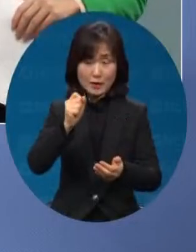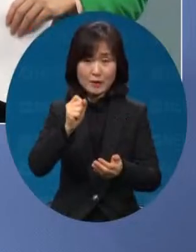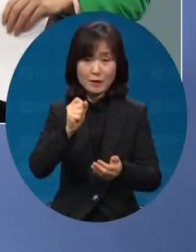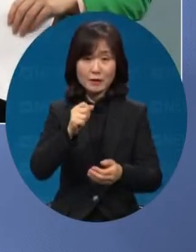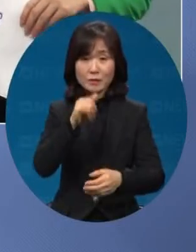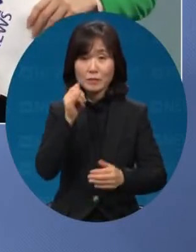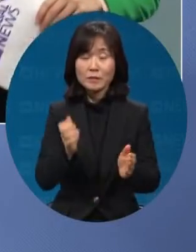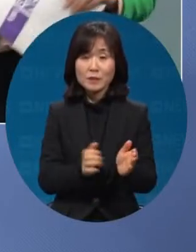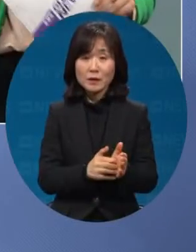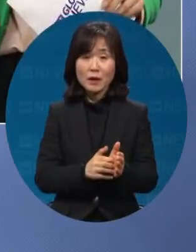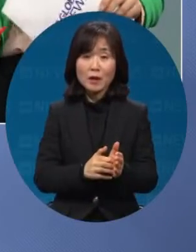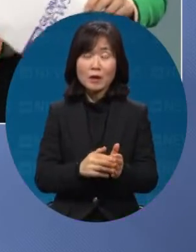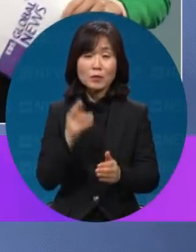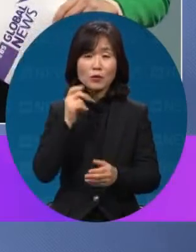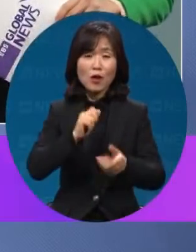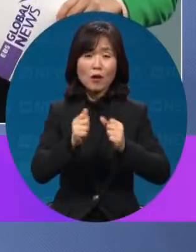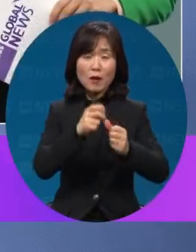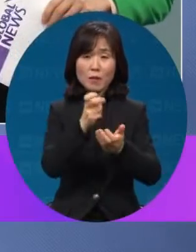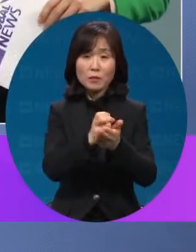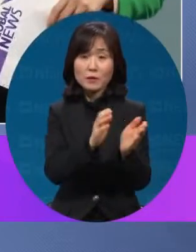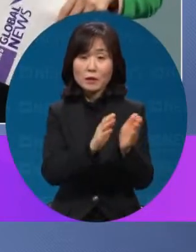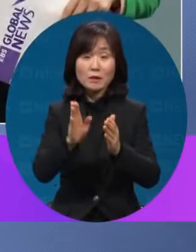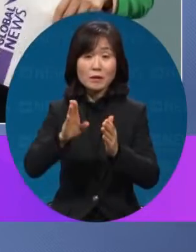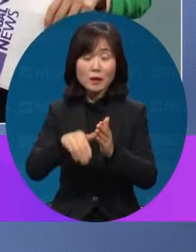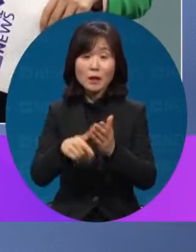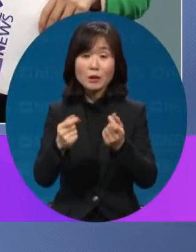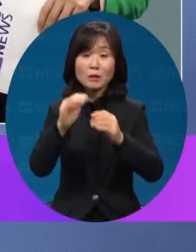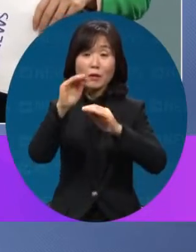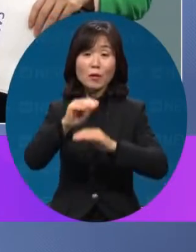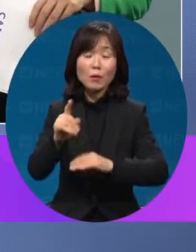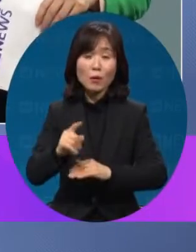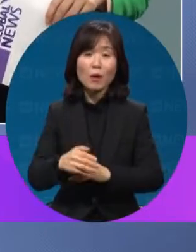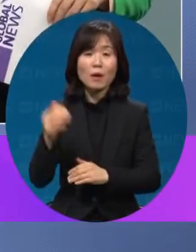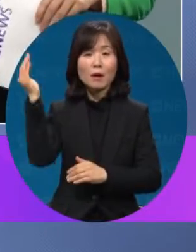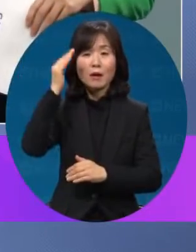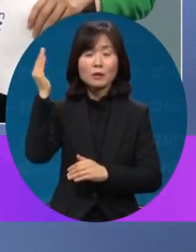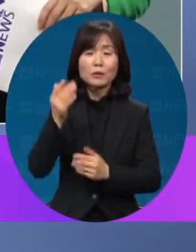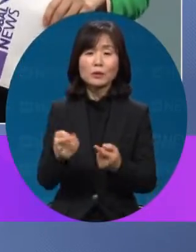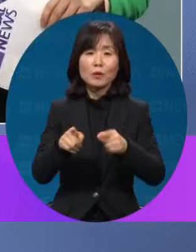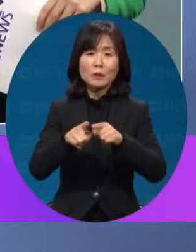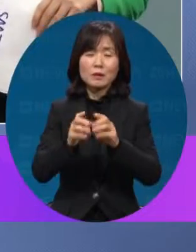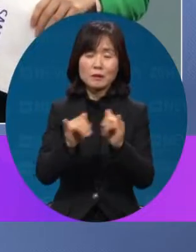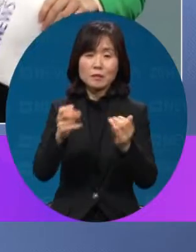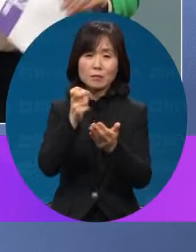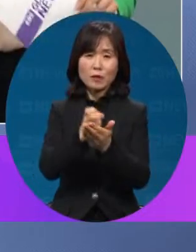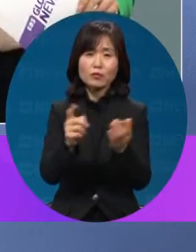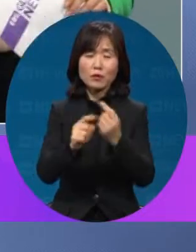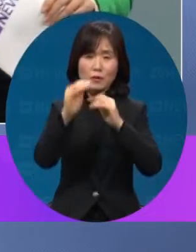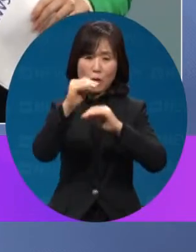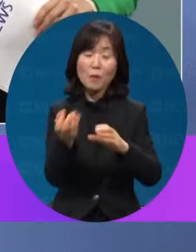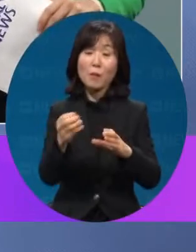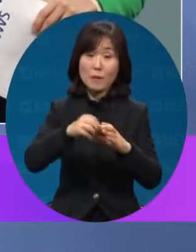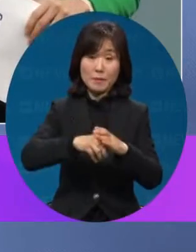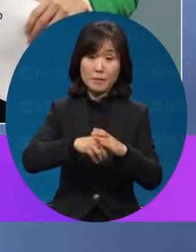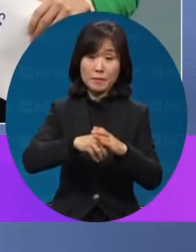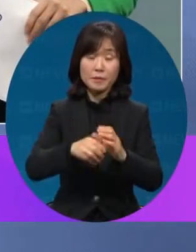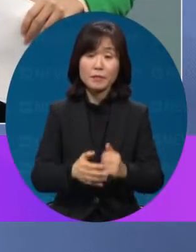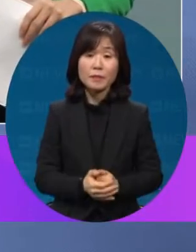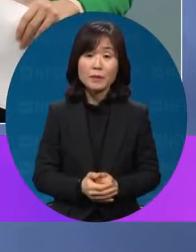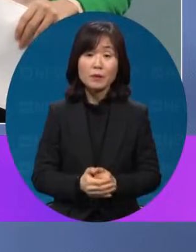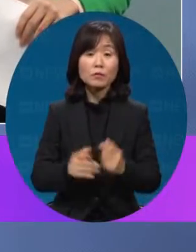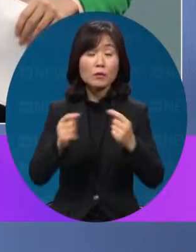미국 경쟁 법안을 처리하면서 이 같은 내용이 담긴 이 한국 동반자법 수정안을 함께 포함시켰는데요.